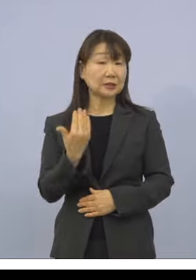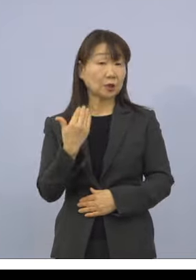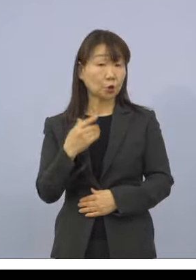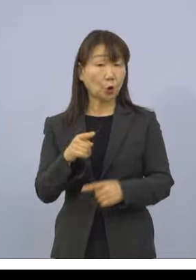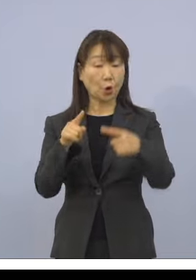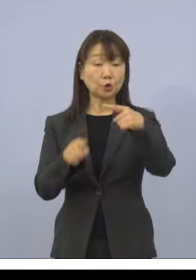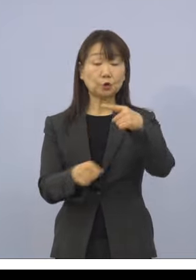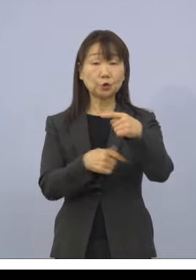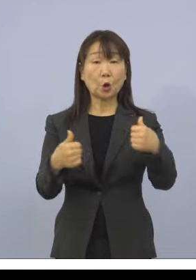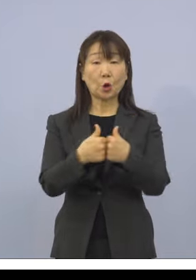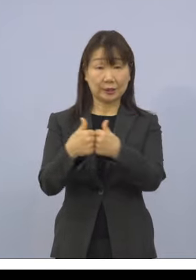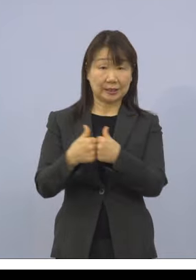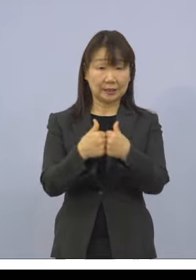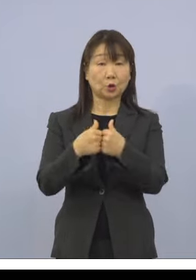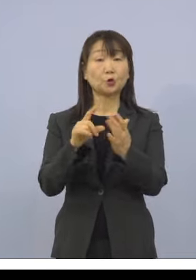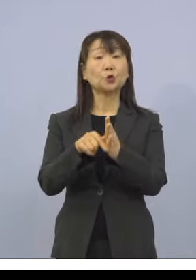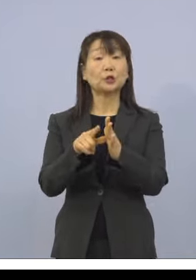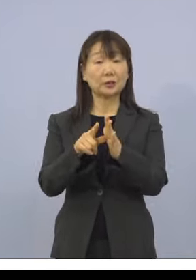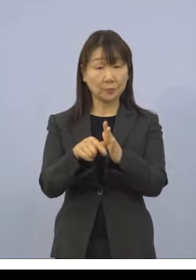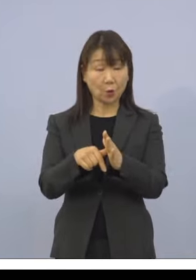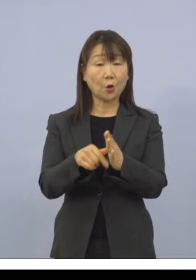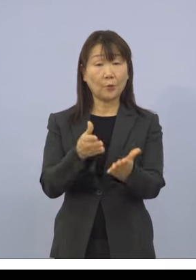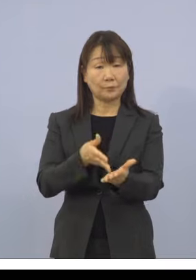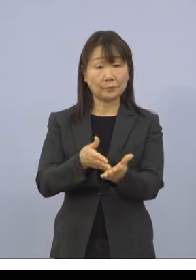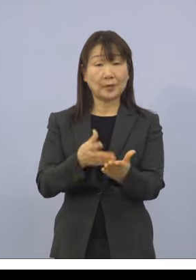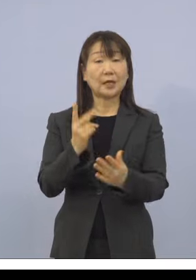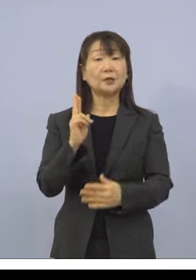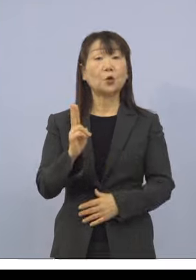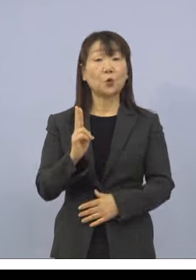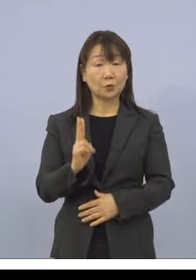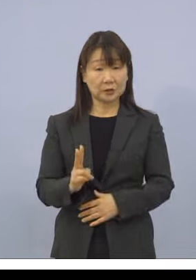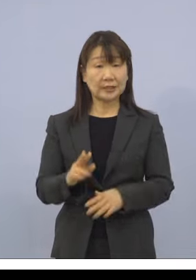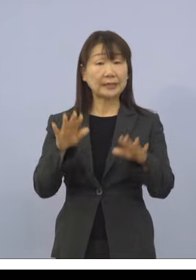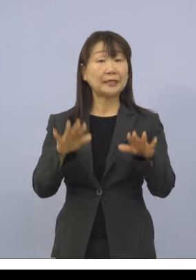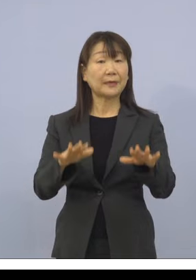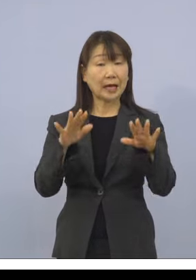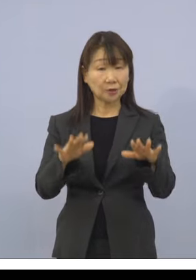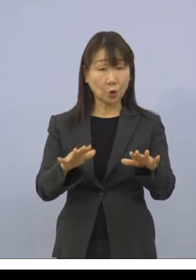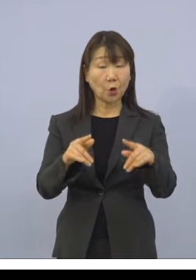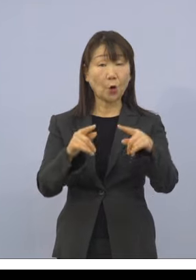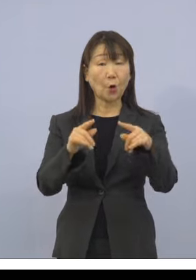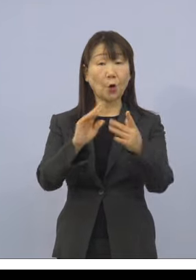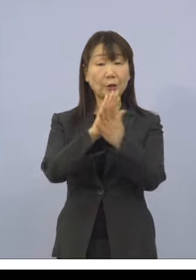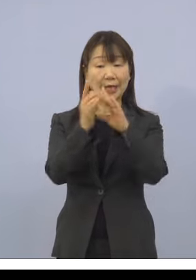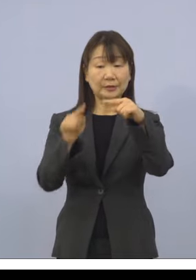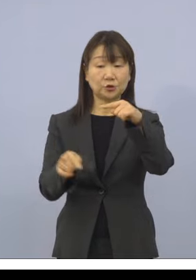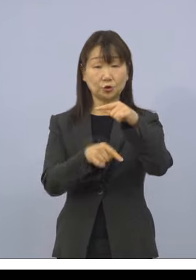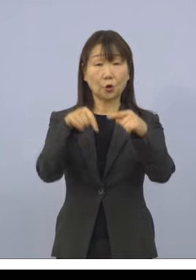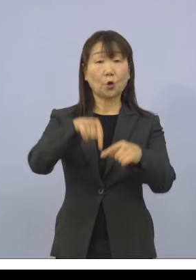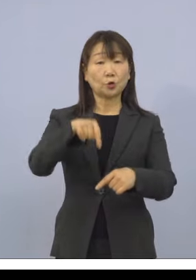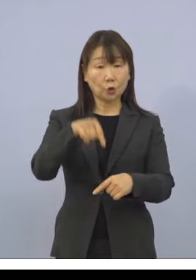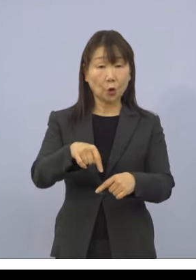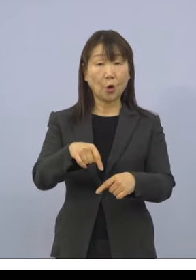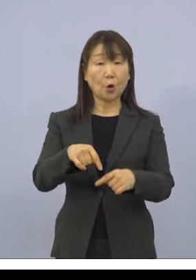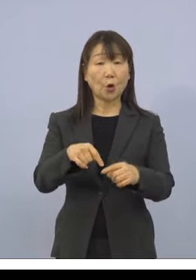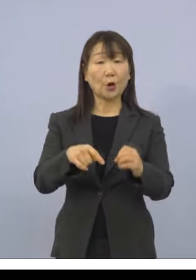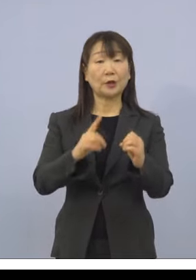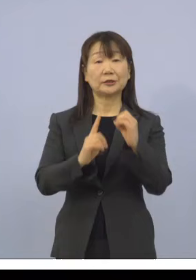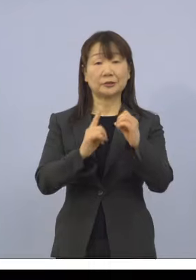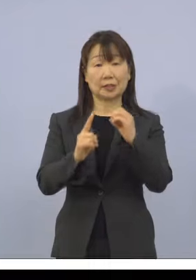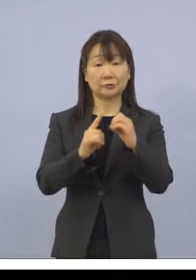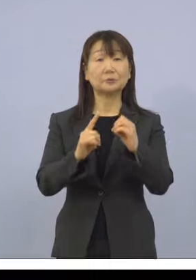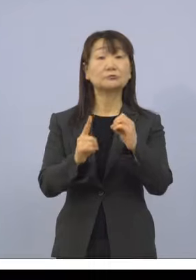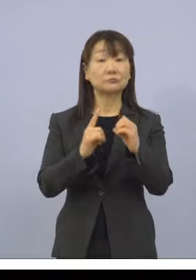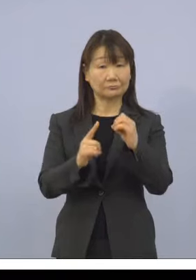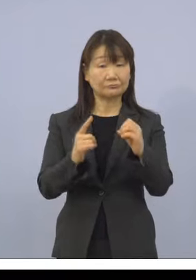もお話ししたように、いわゆる今の県庁におけるですね、 DX で仕事